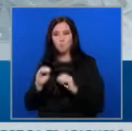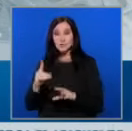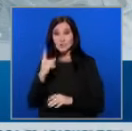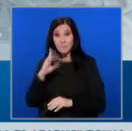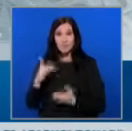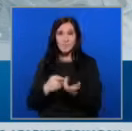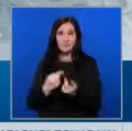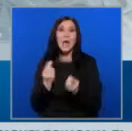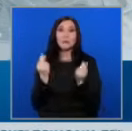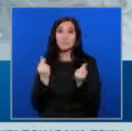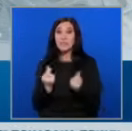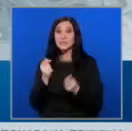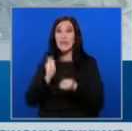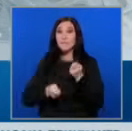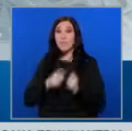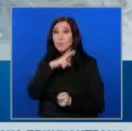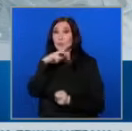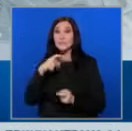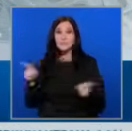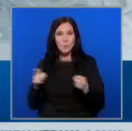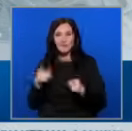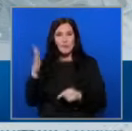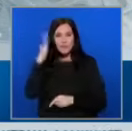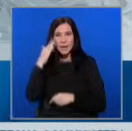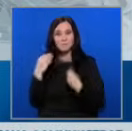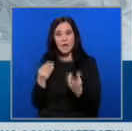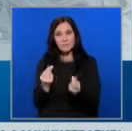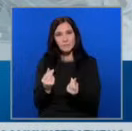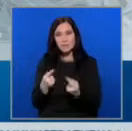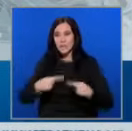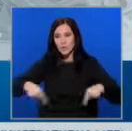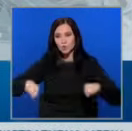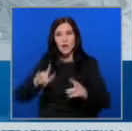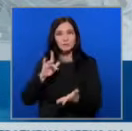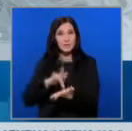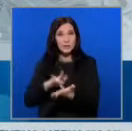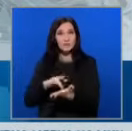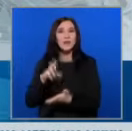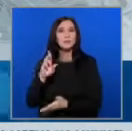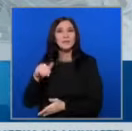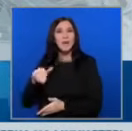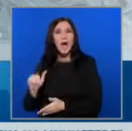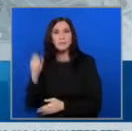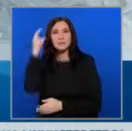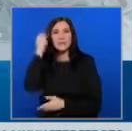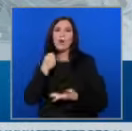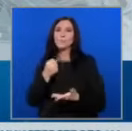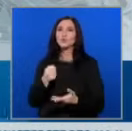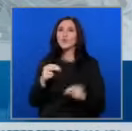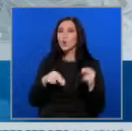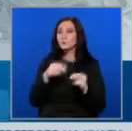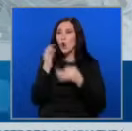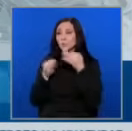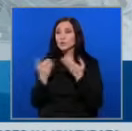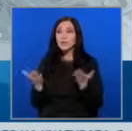път средства за ремонт на полицейските управления в страната, дават се пари за регионалните центрове на БТА. Председателят на бюджетната комисия